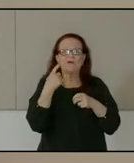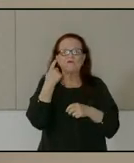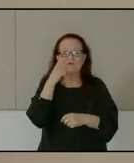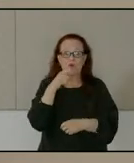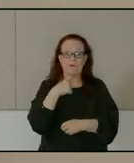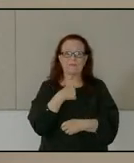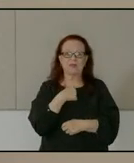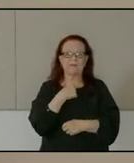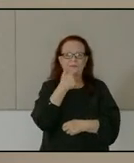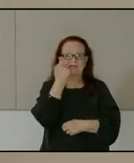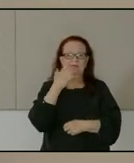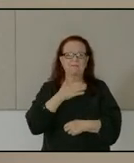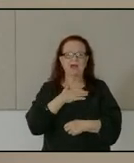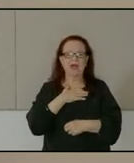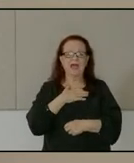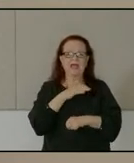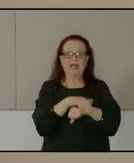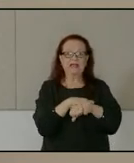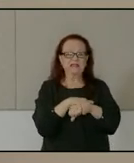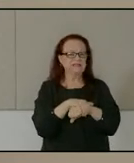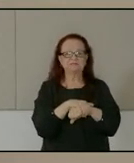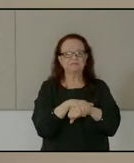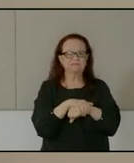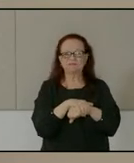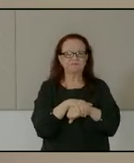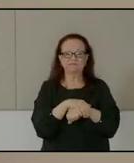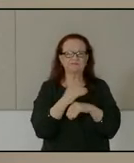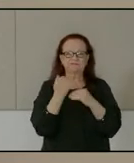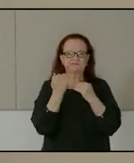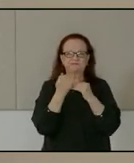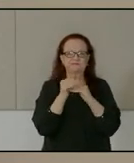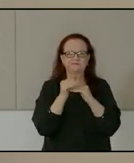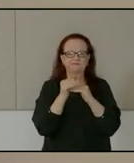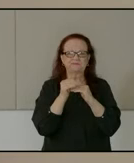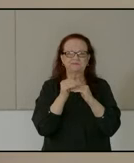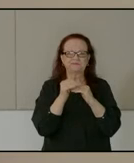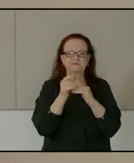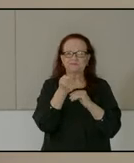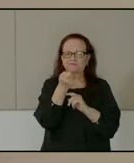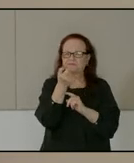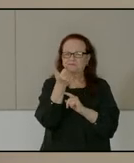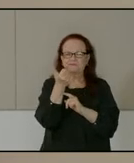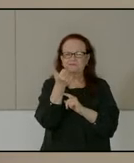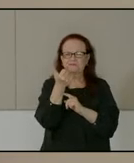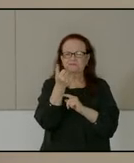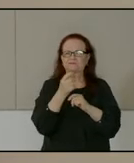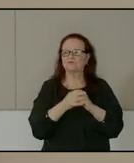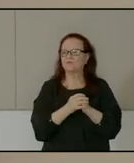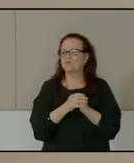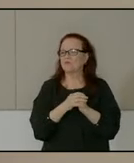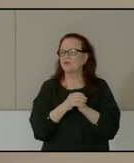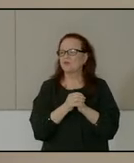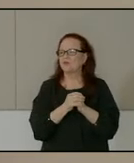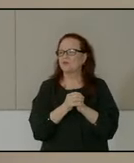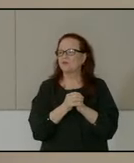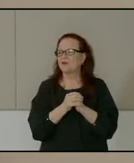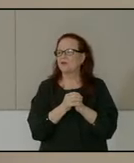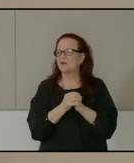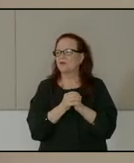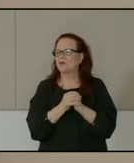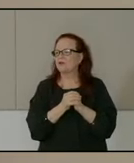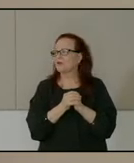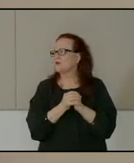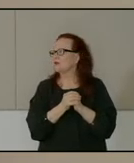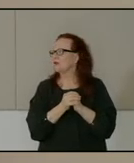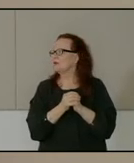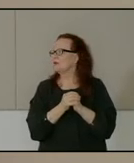English language was very limited to a daily use only. Và ngoài việc phải chăm sóc về